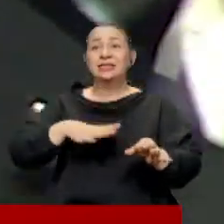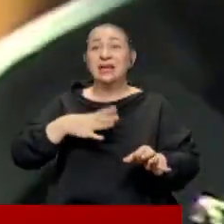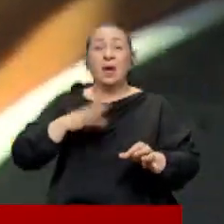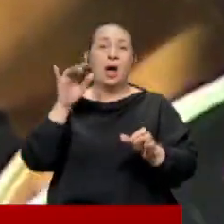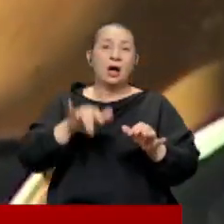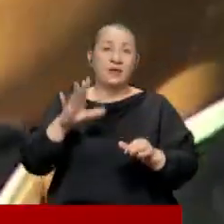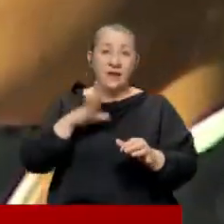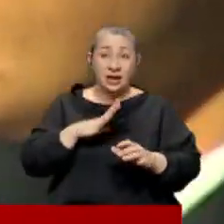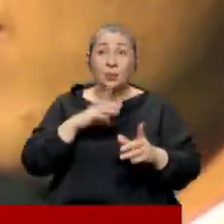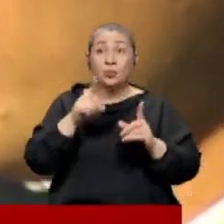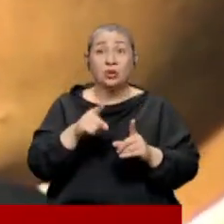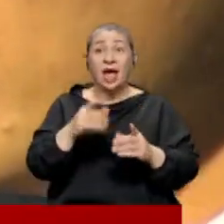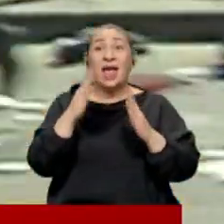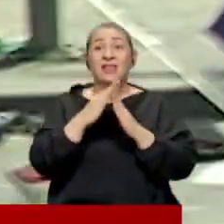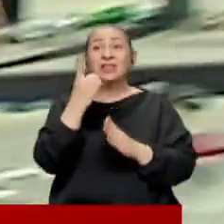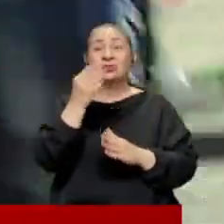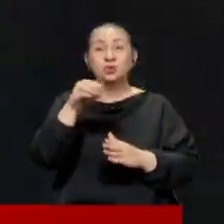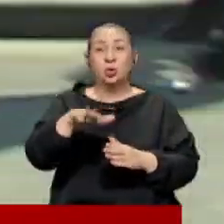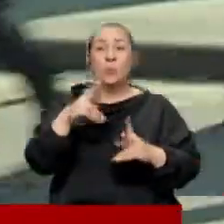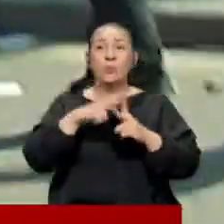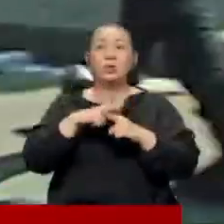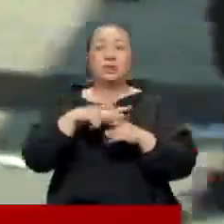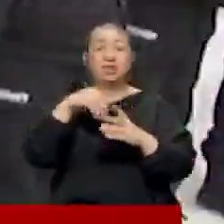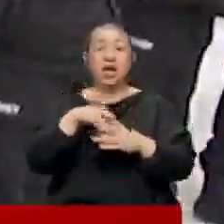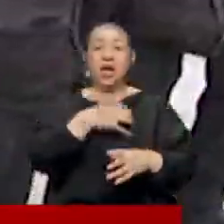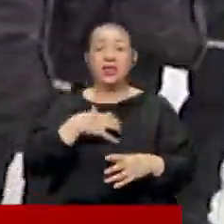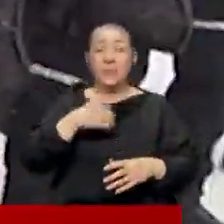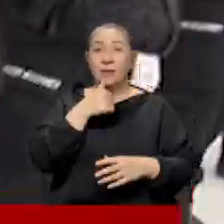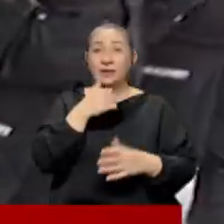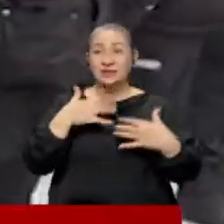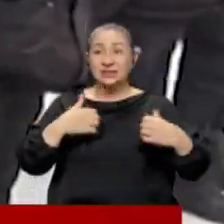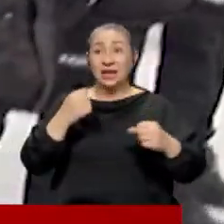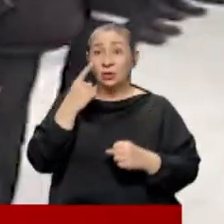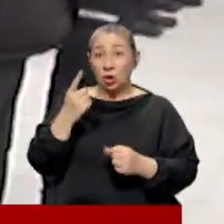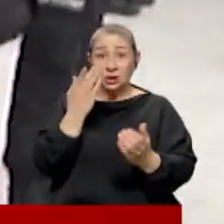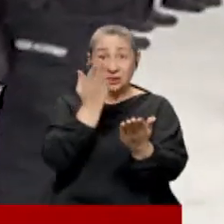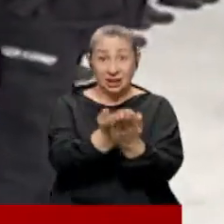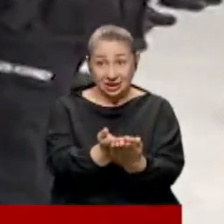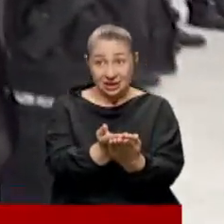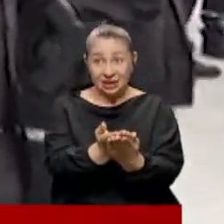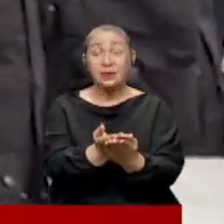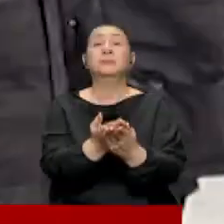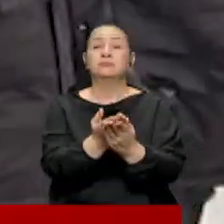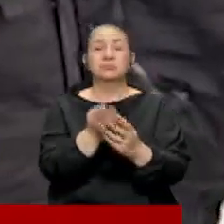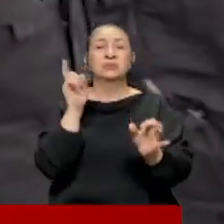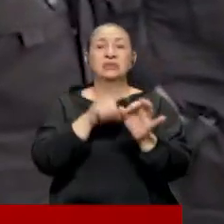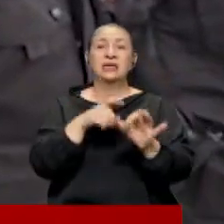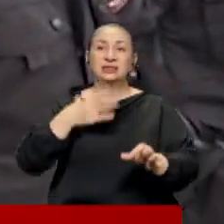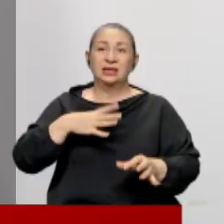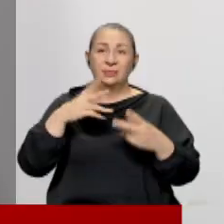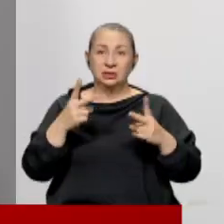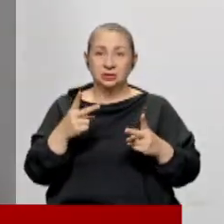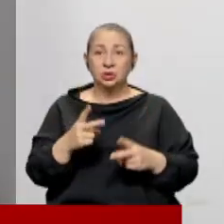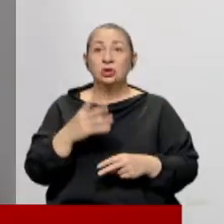isteme hakkına sahip Gel buna evin tek çocuğu olan polisler için anne ve babasının sağlık durumunu gerekçe göstermek kaydıyla tayin